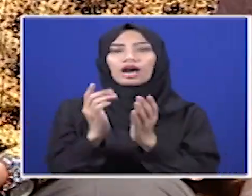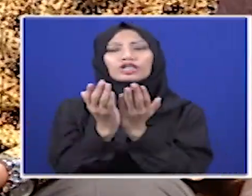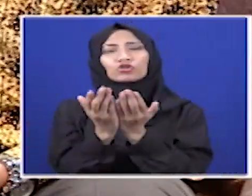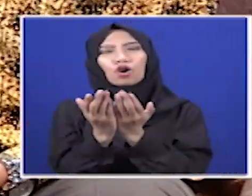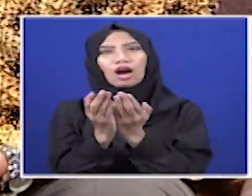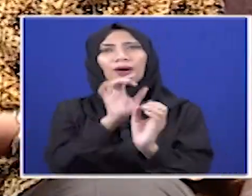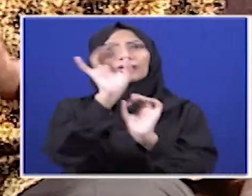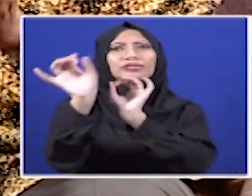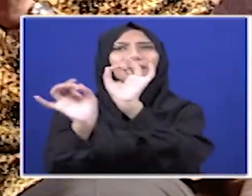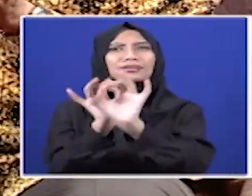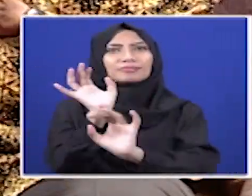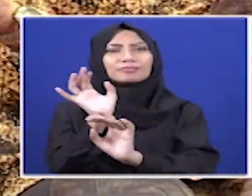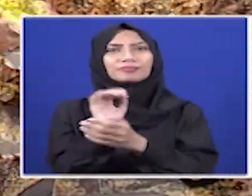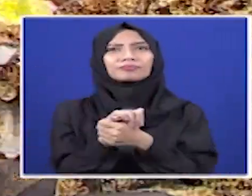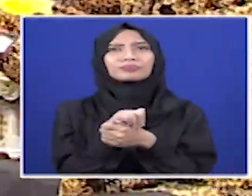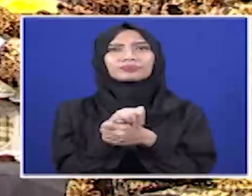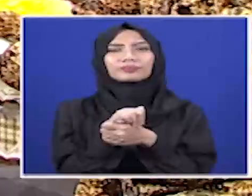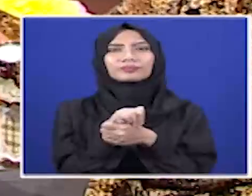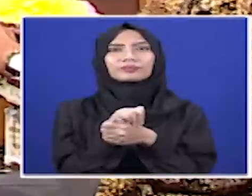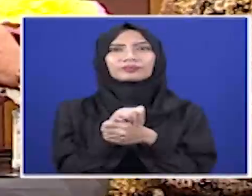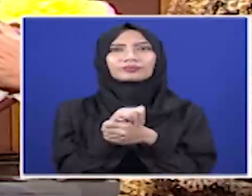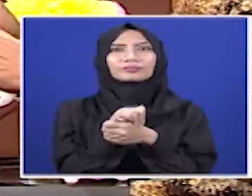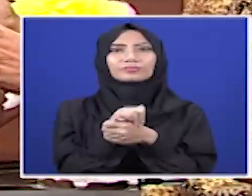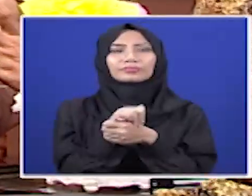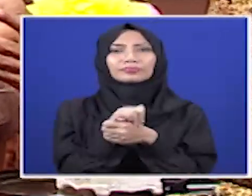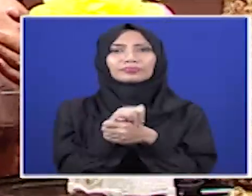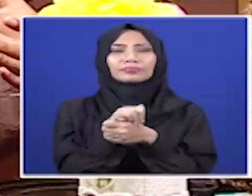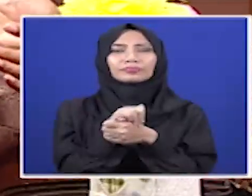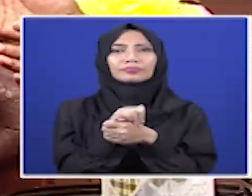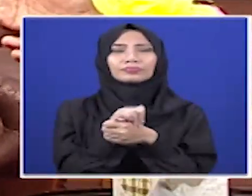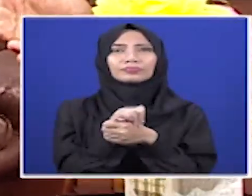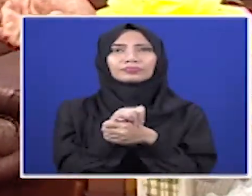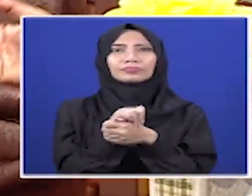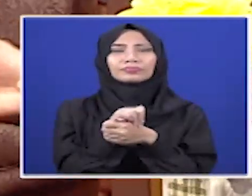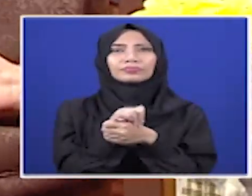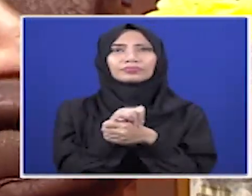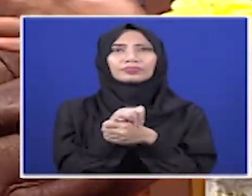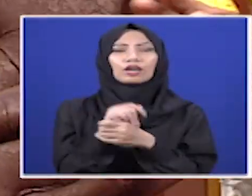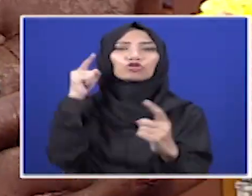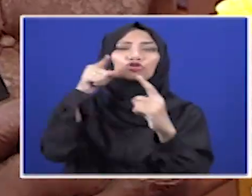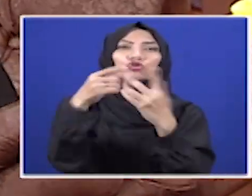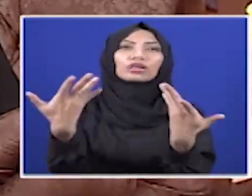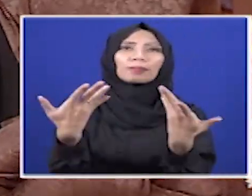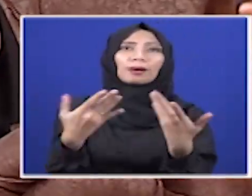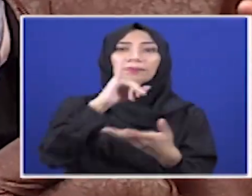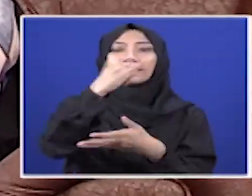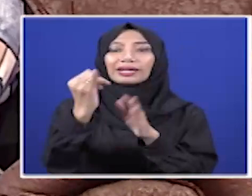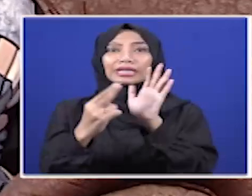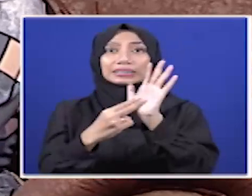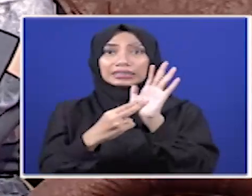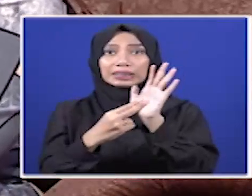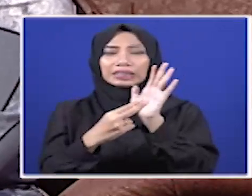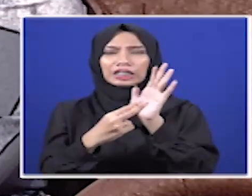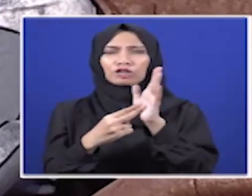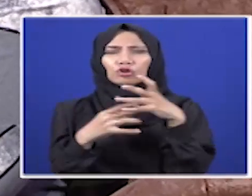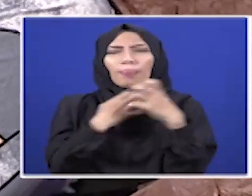yang semua itu adalah dalam rangka Untuk membentengi jangan lupa aneka macam gangguan guru tadi tidak melekat pada kita yang kedua apa